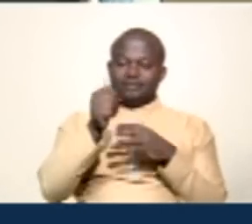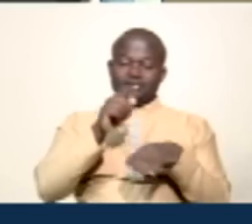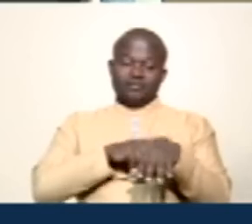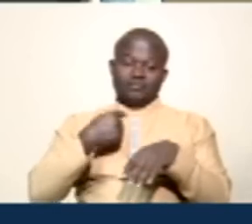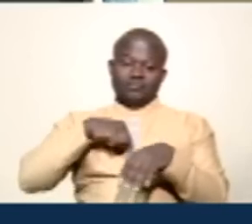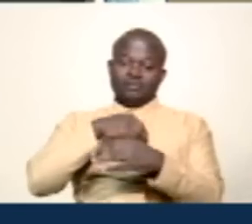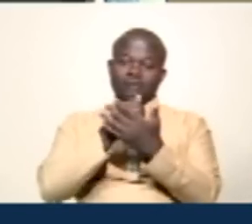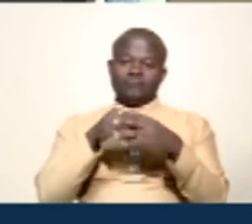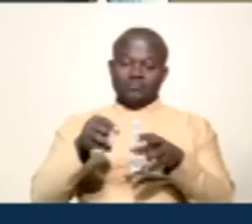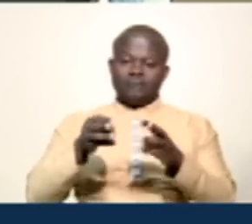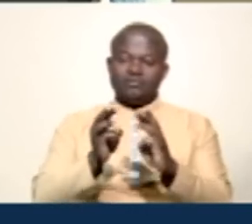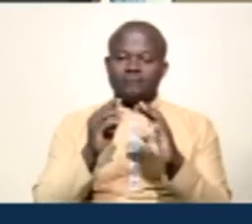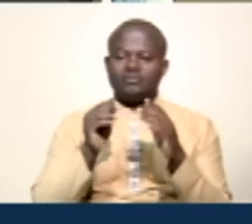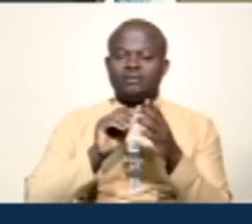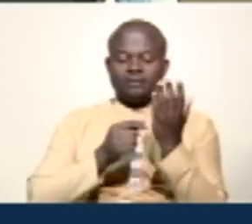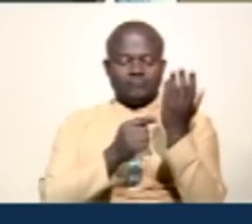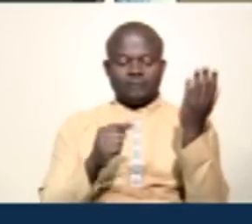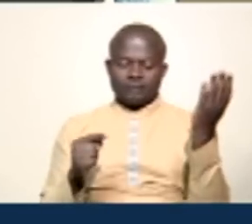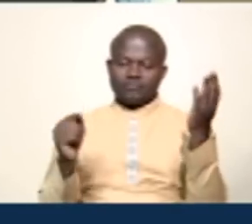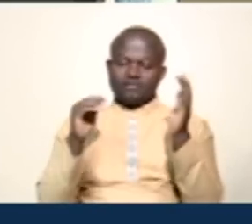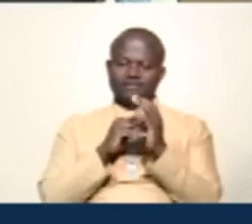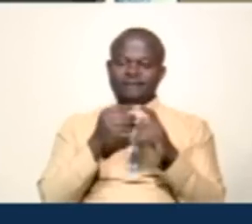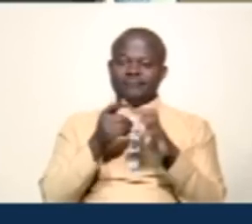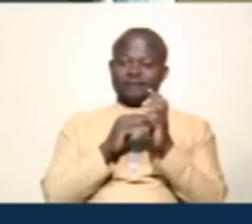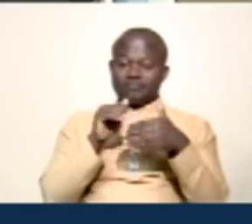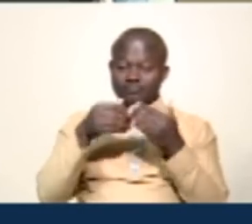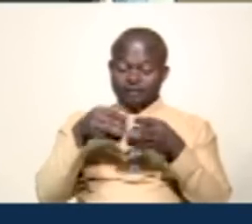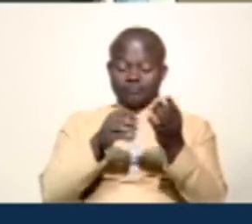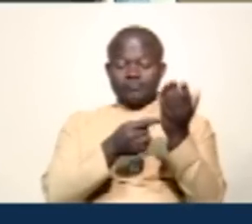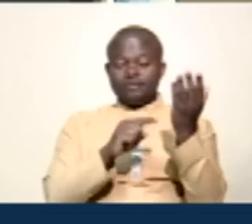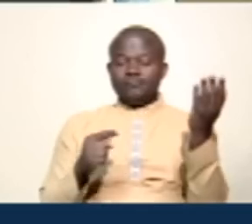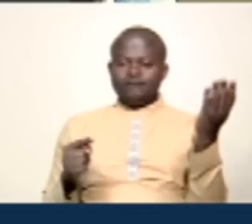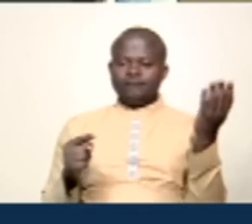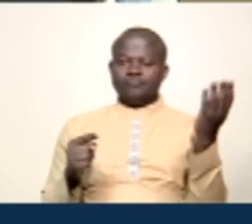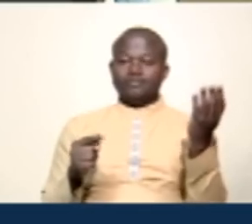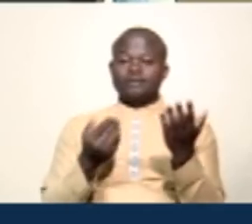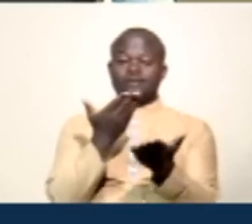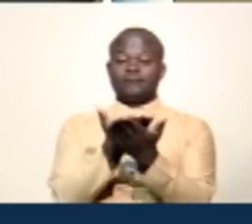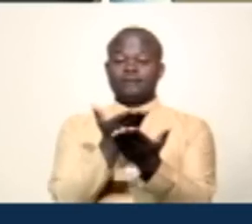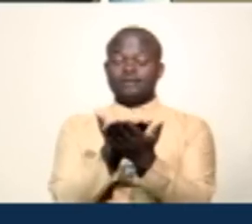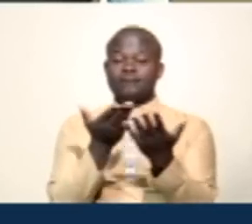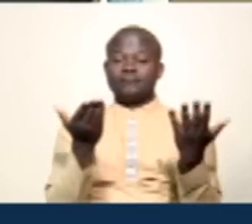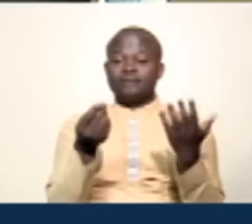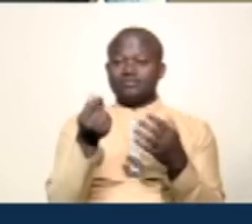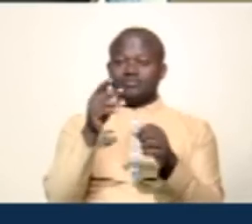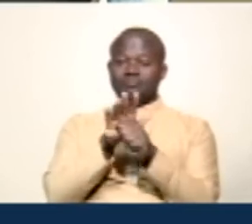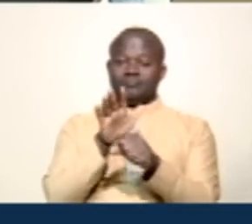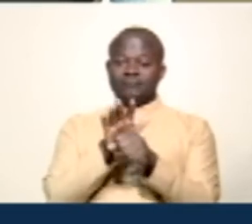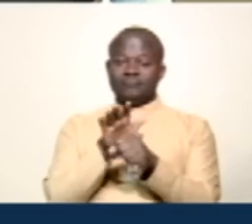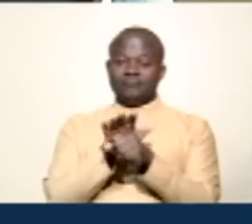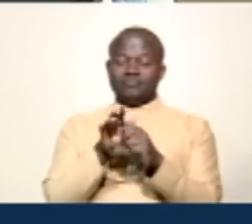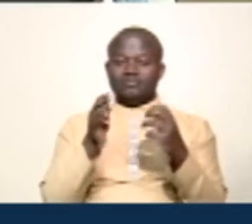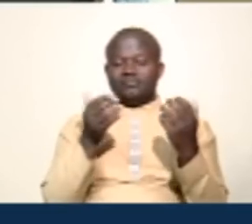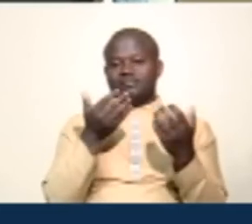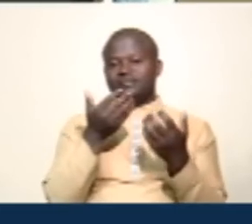rero tumufasha mu buryo bw'ikoranabuhanga, ariko ubwo buryo bw'ikoranabuhanga busaba amafaranga menshi,